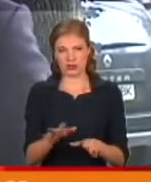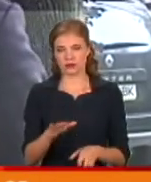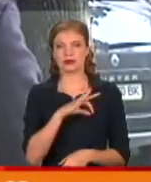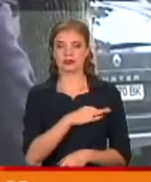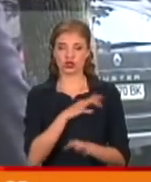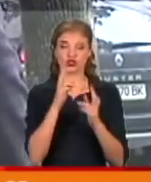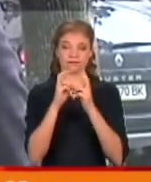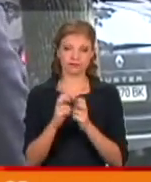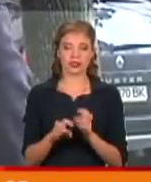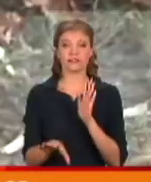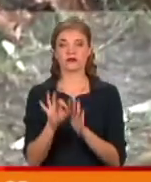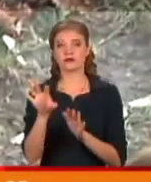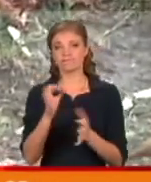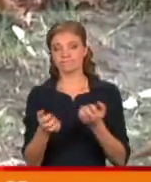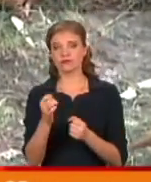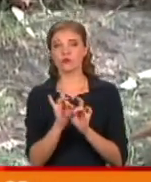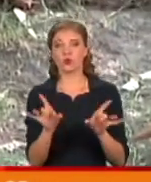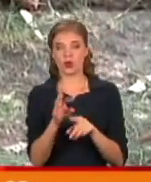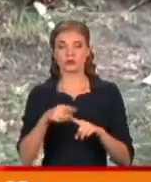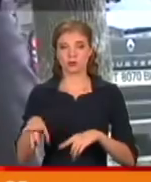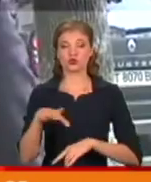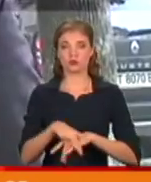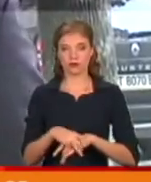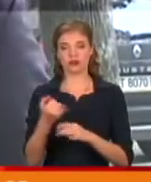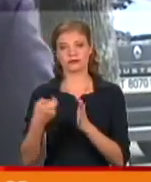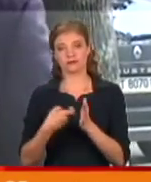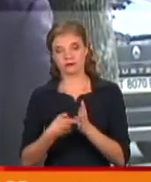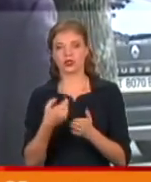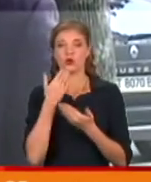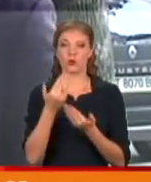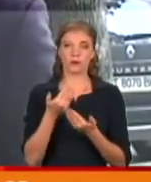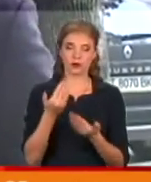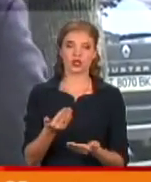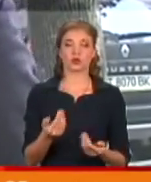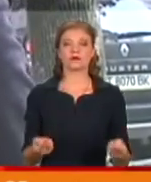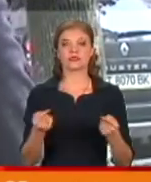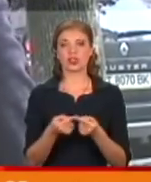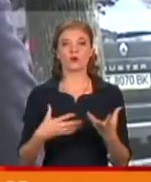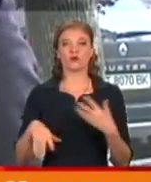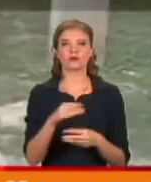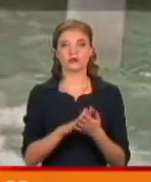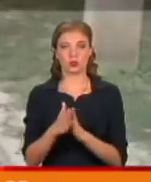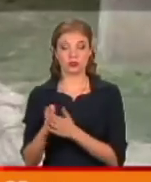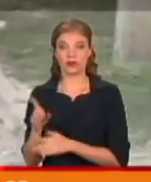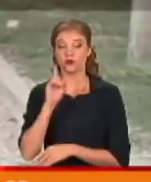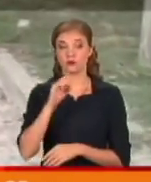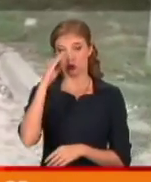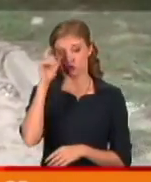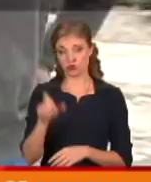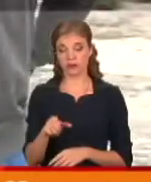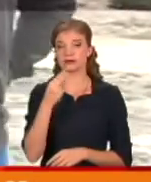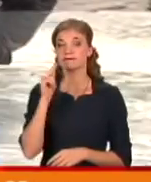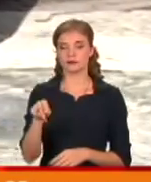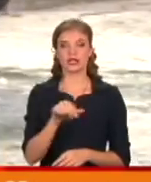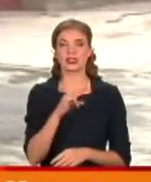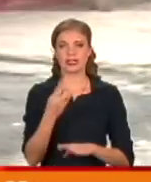Ведуться слідчі дії, відбирається пояснення. По цьому факту його допитують, опитують, встановлюють всі обставини. Поки чоловікові